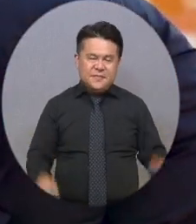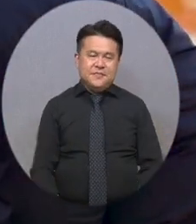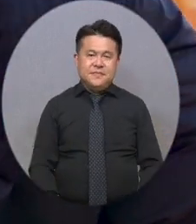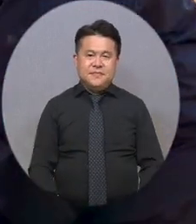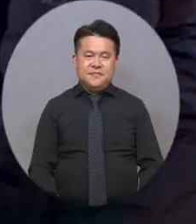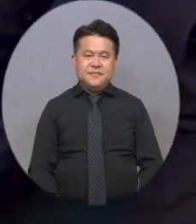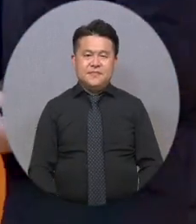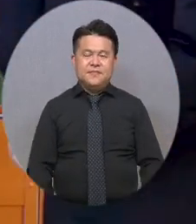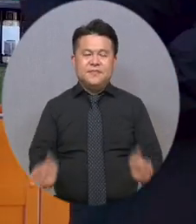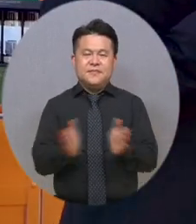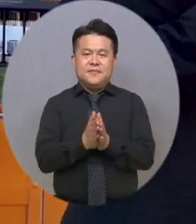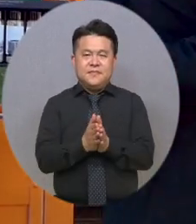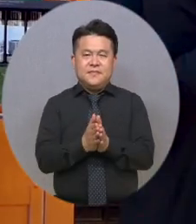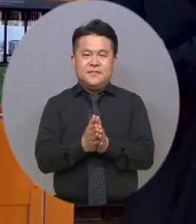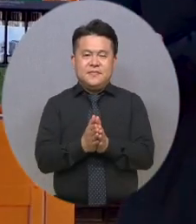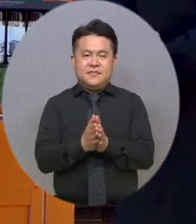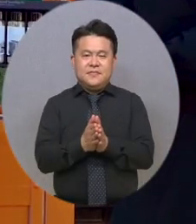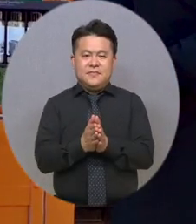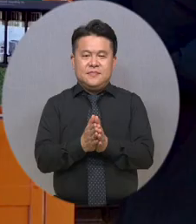자!